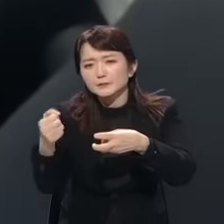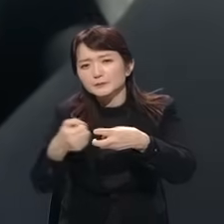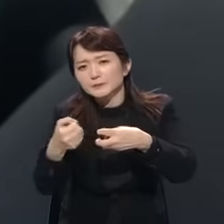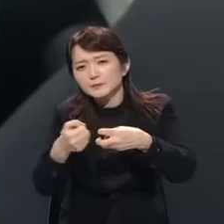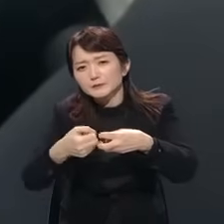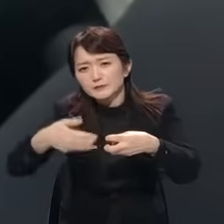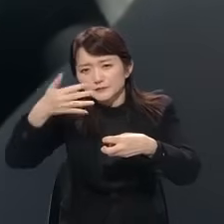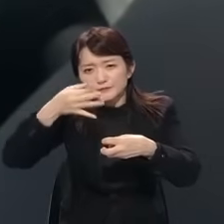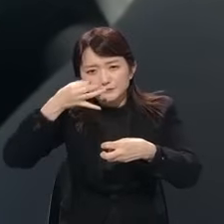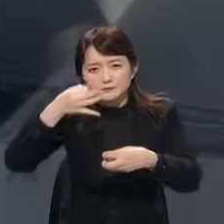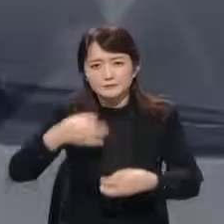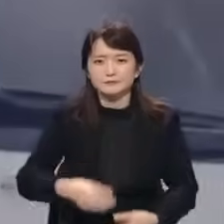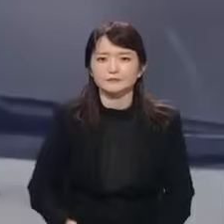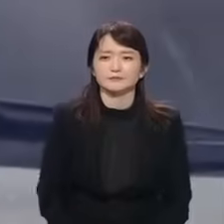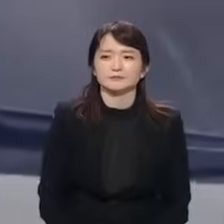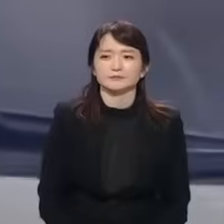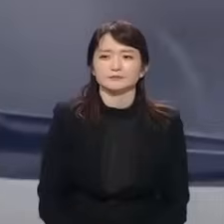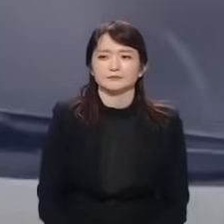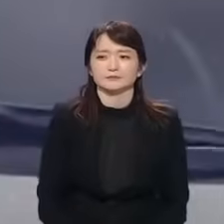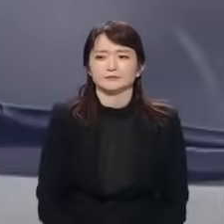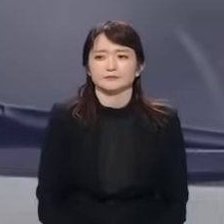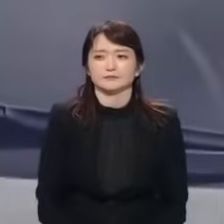보시죠. 하하, 이런 이런.